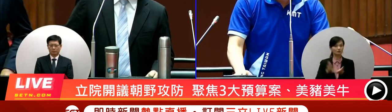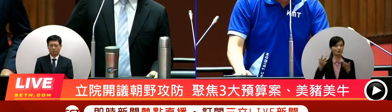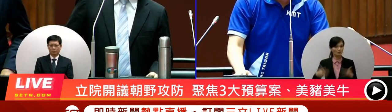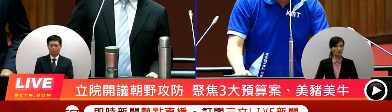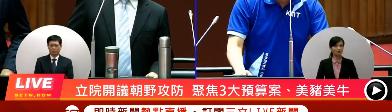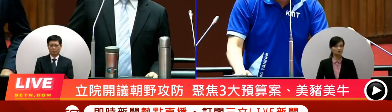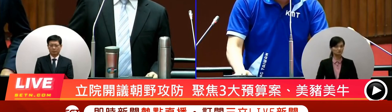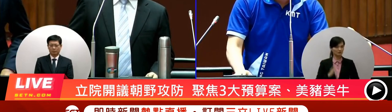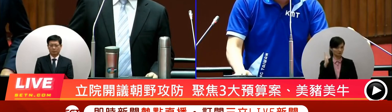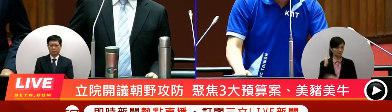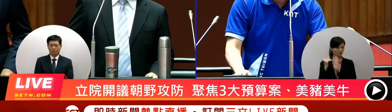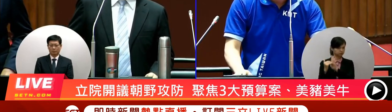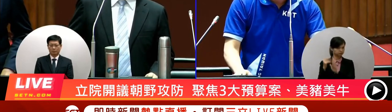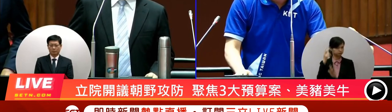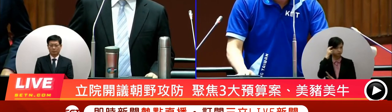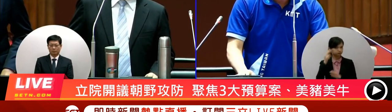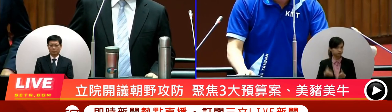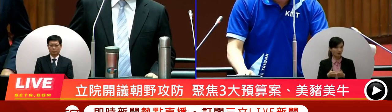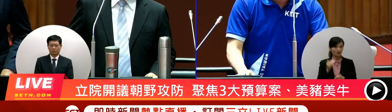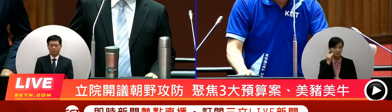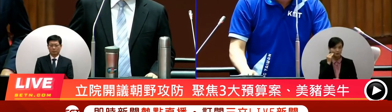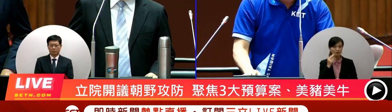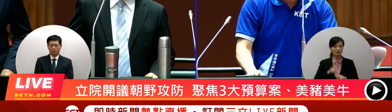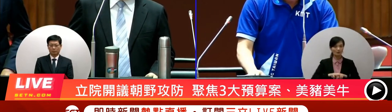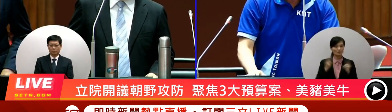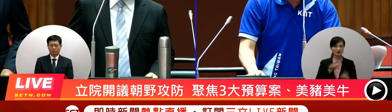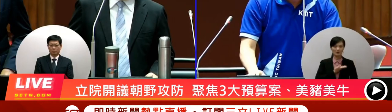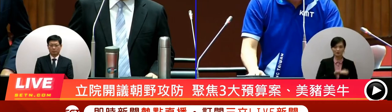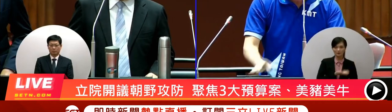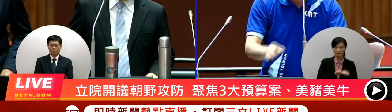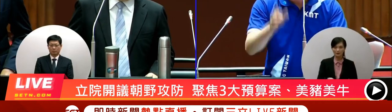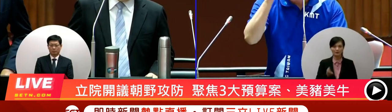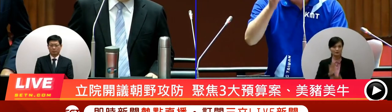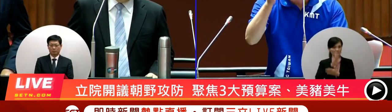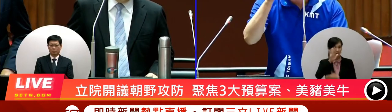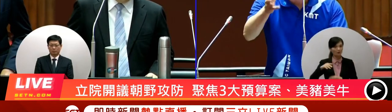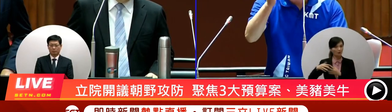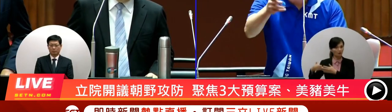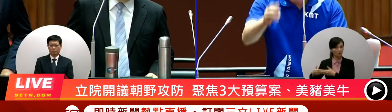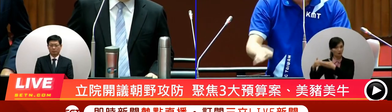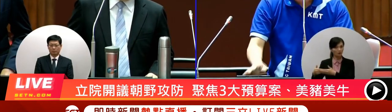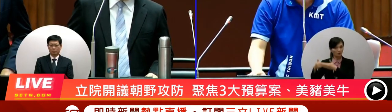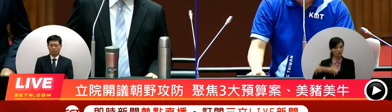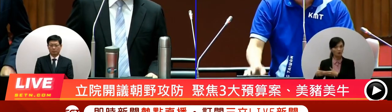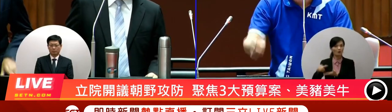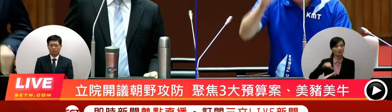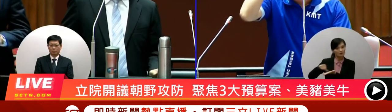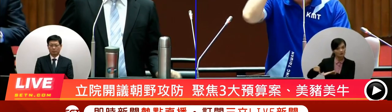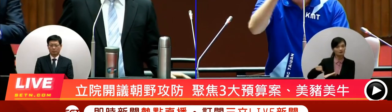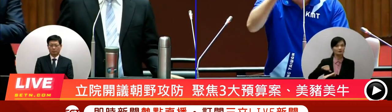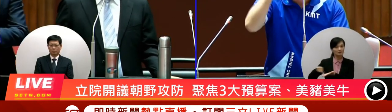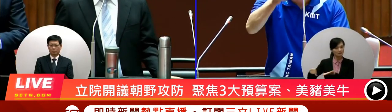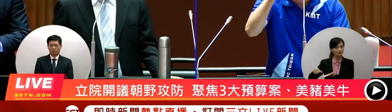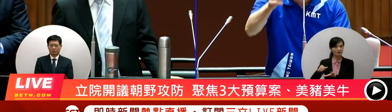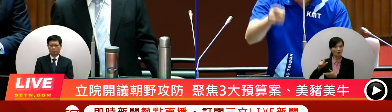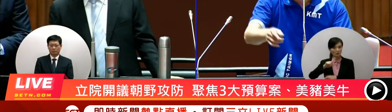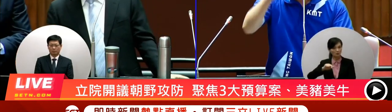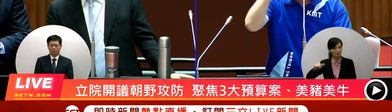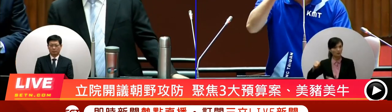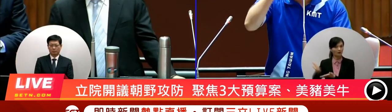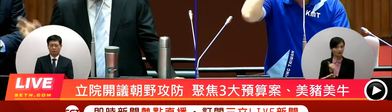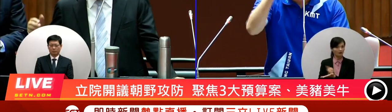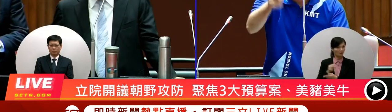接下来中国农产品也跟着开放，台湾将没有农业。这是你当教授的时